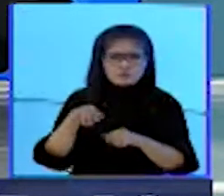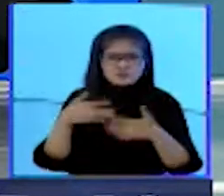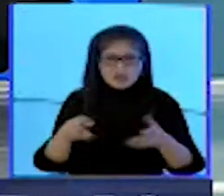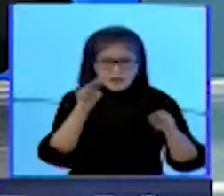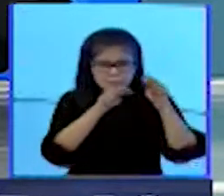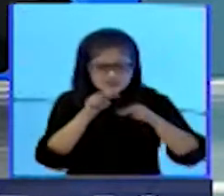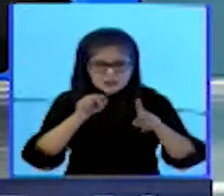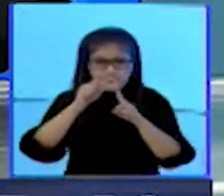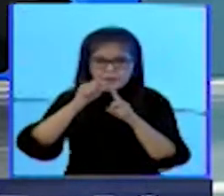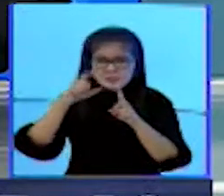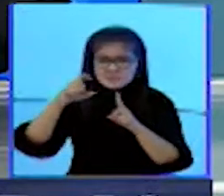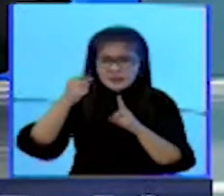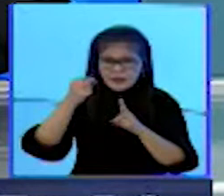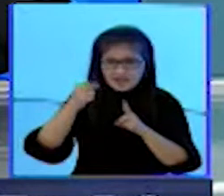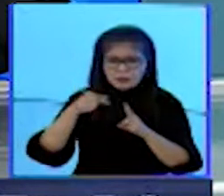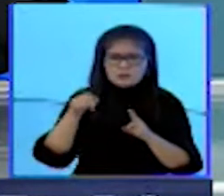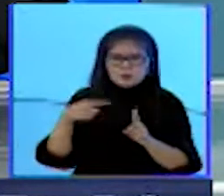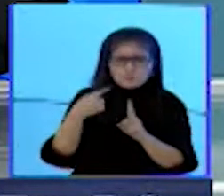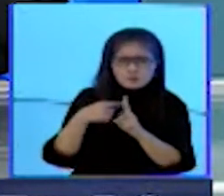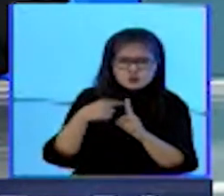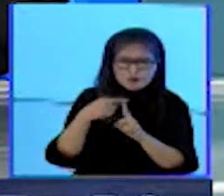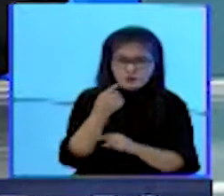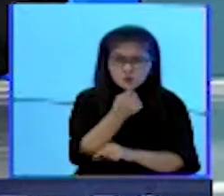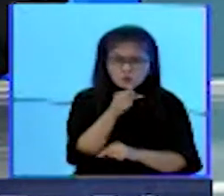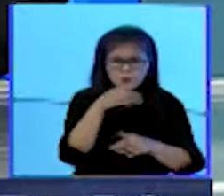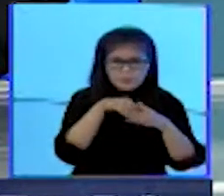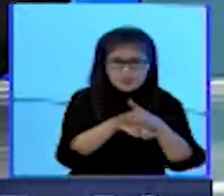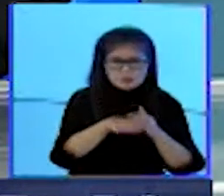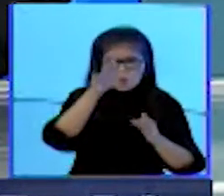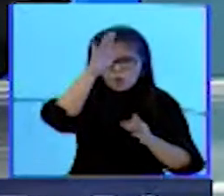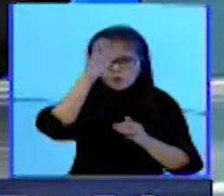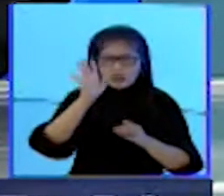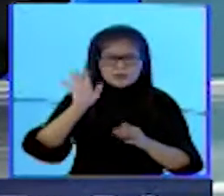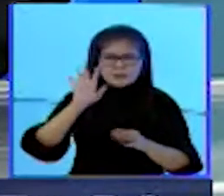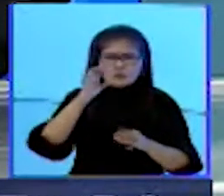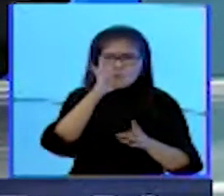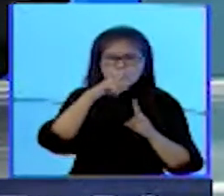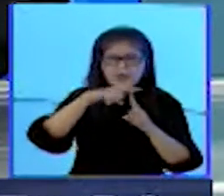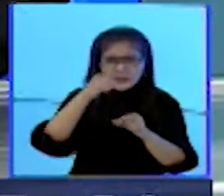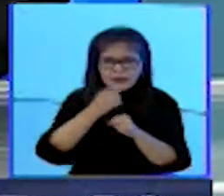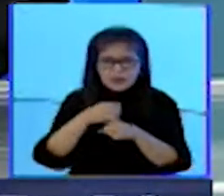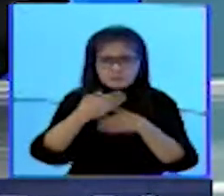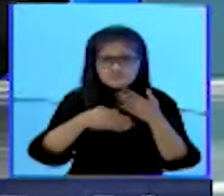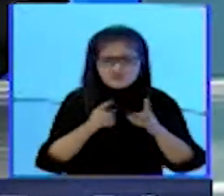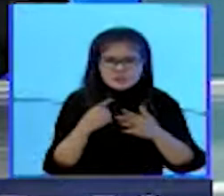Meski dinyatakan positif, Runtung masuk kategori orang tanpa gejala, kini menjalani isolasi